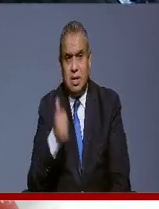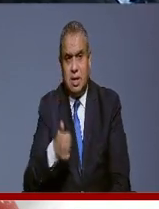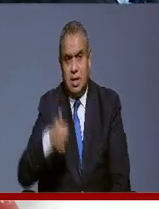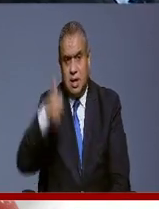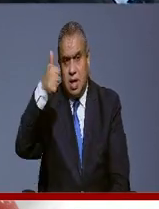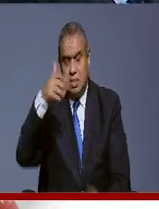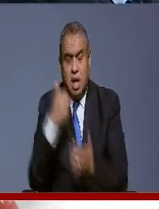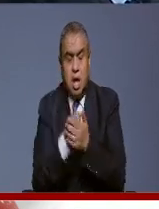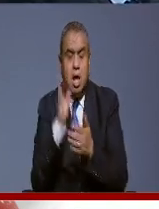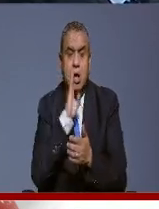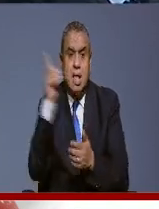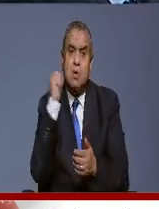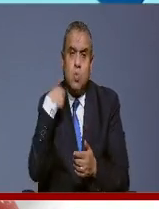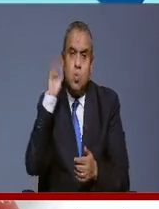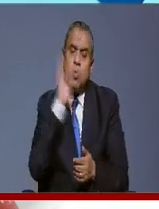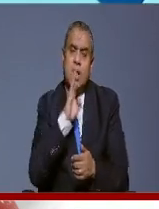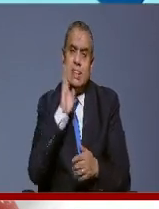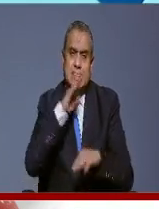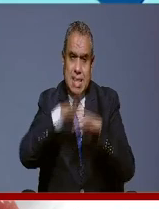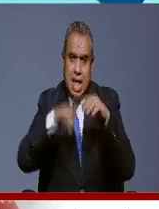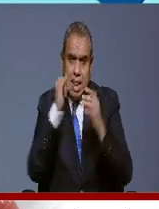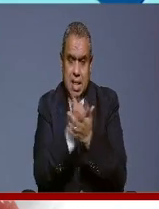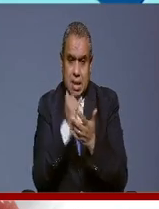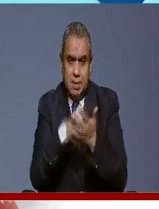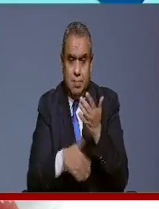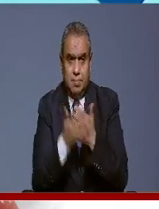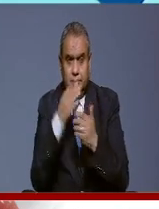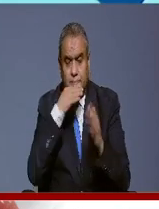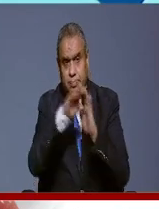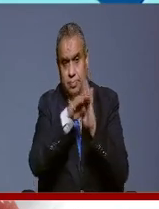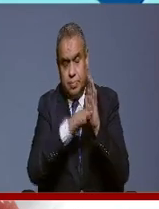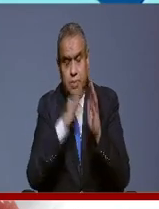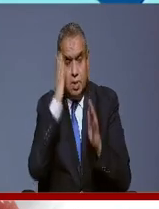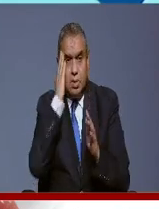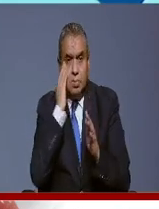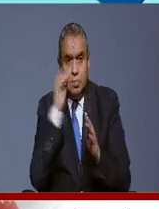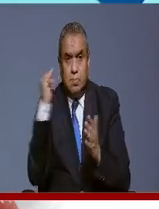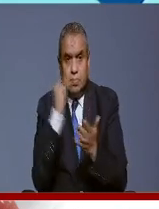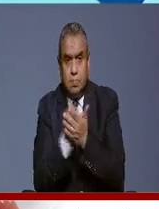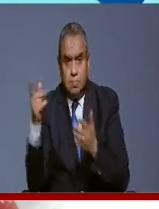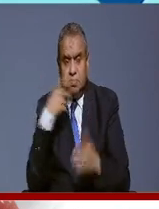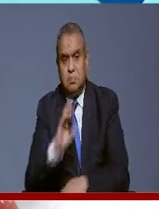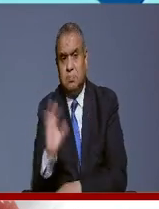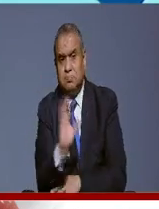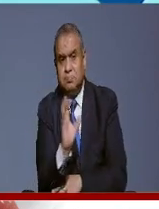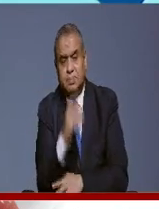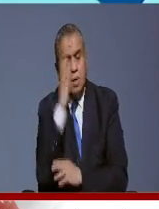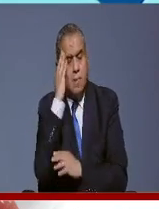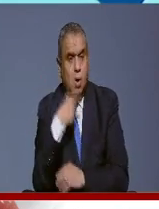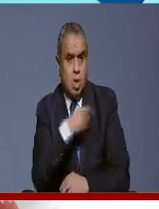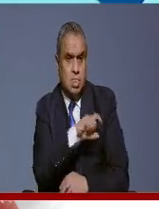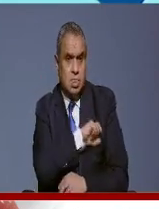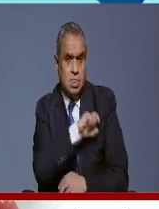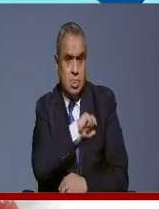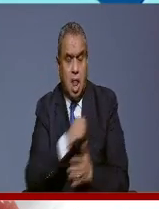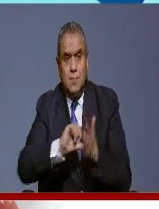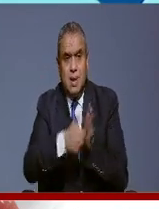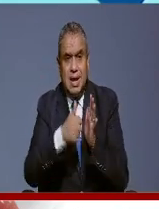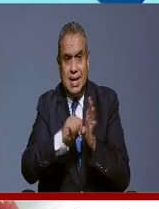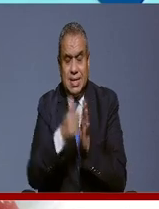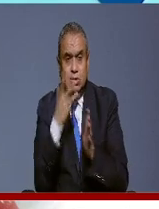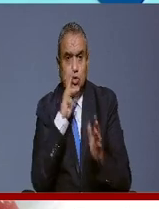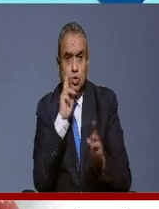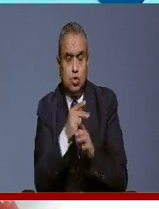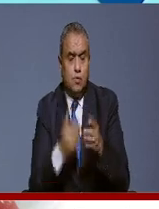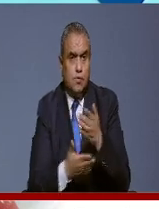حضرتك ما شفت النتائج، انت شجعتنا جدا واتبسطت جدا من نتائج الطلبه ومن الجوده اللي